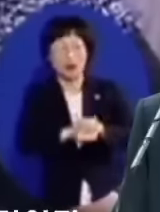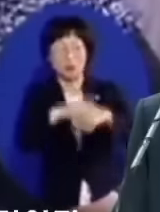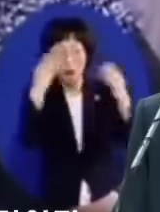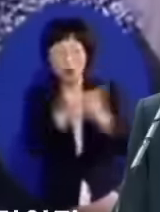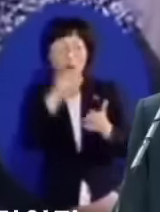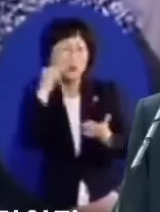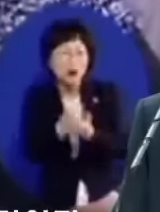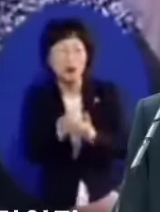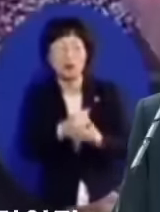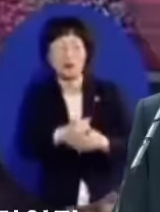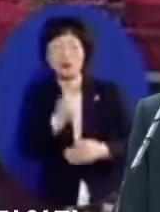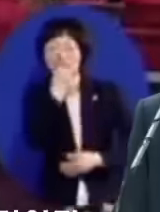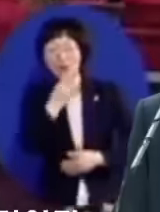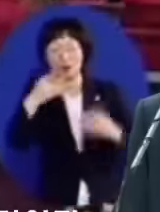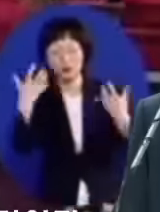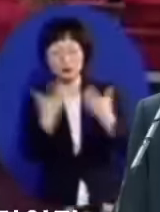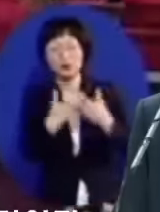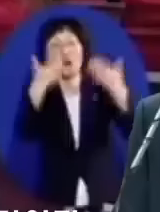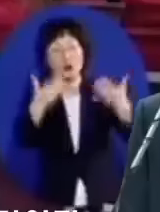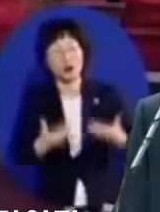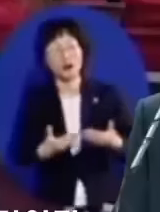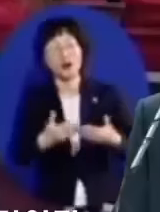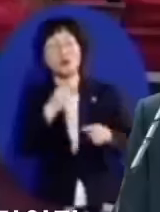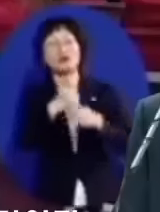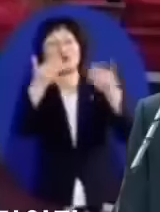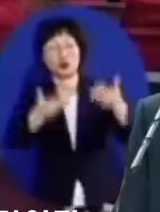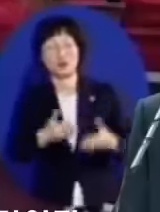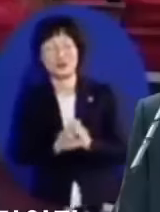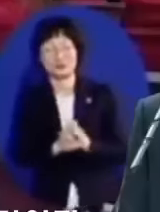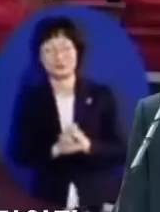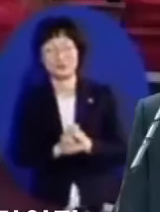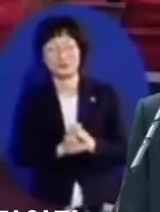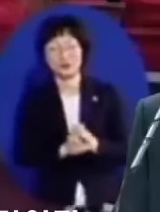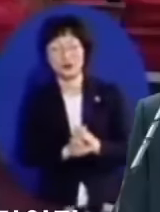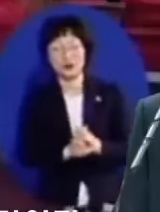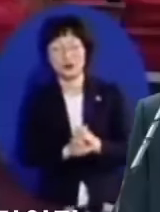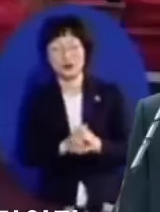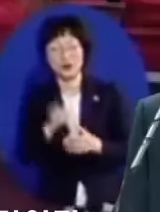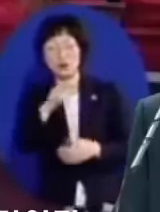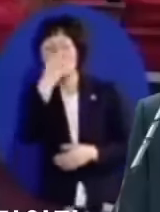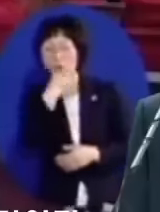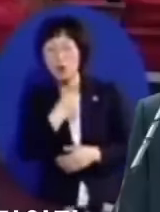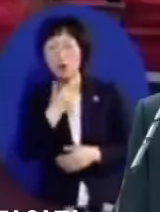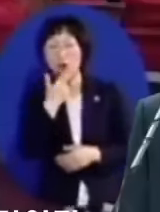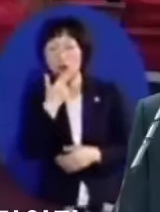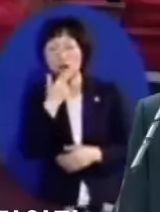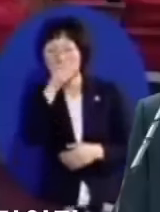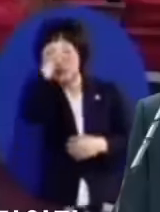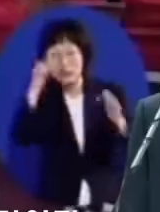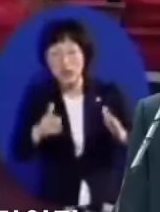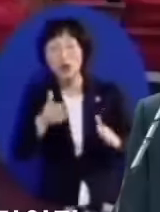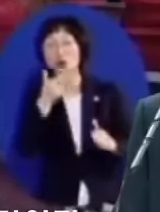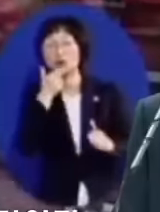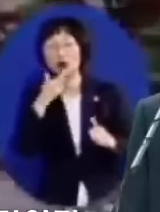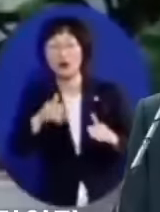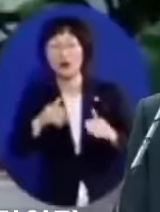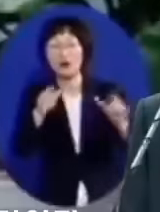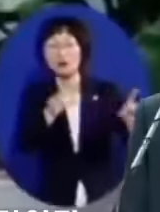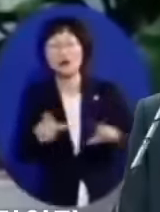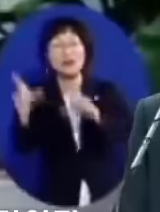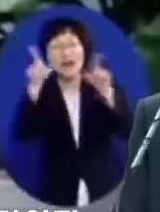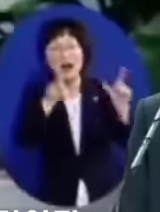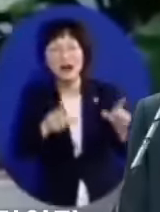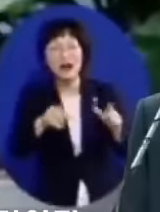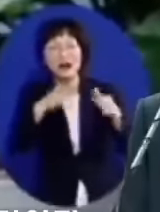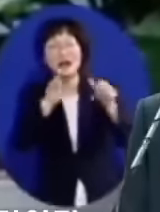강건하고 생명을 얻되 풍성하게 얻게 만들어 주시는 것입니다. 고난이 없는 인생은 없습니다. 우리가 살아갈 동안에 여러 가지 시험과